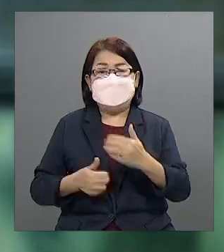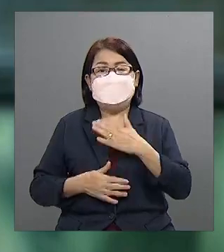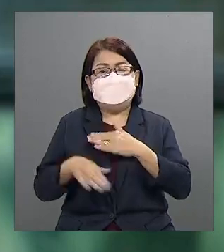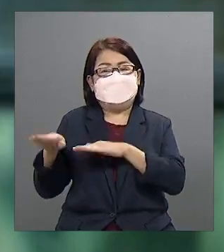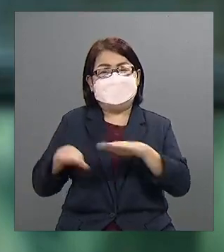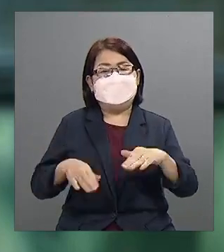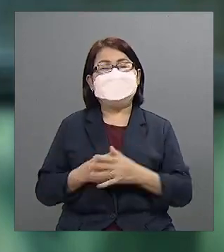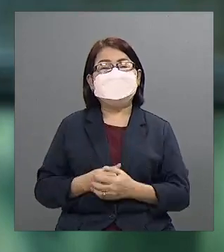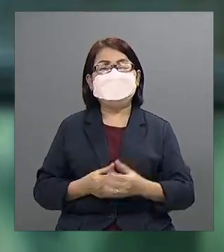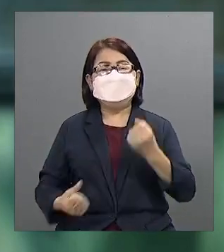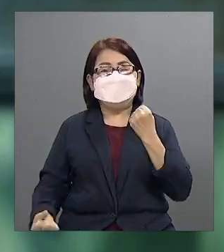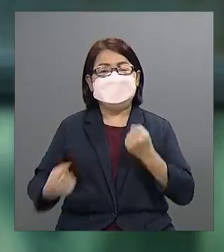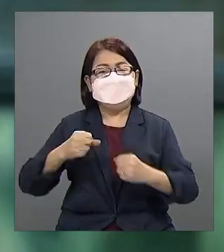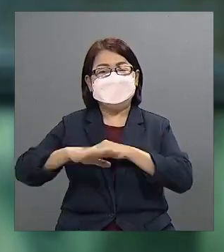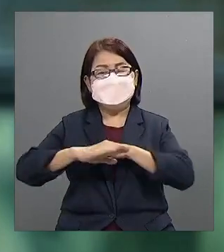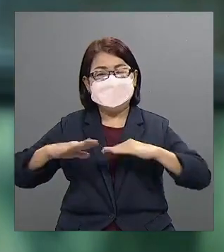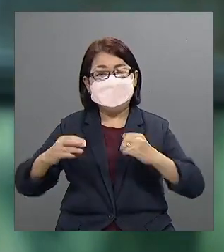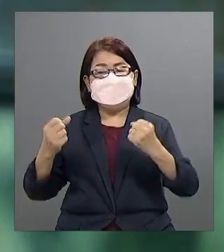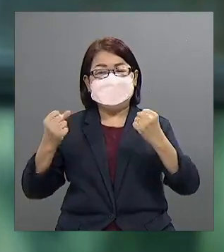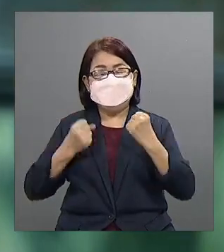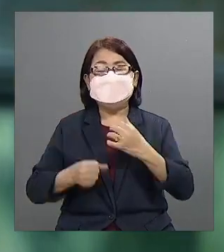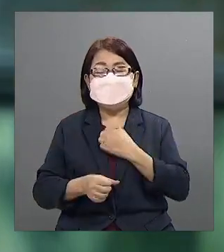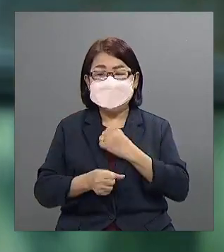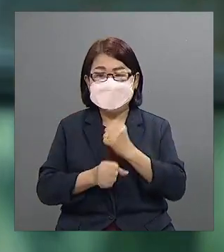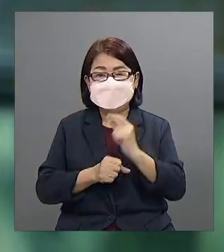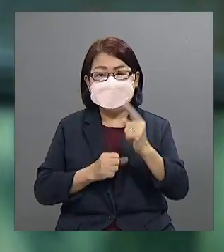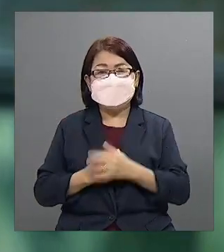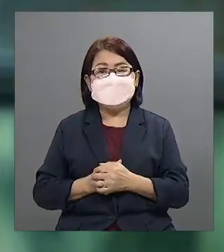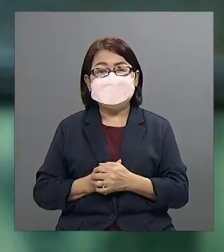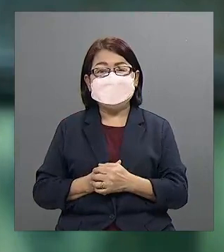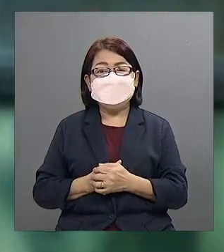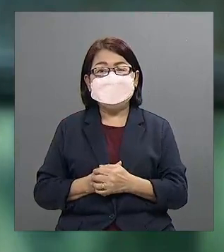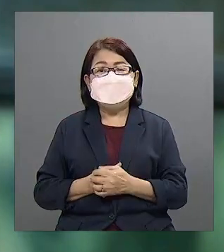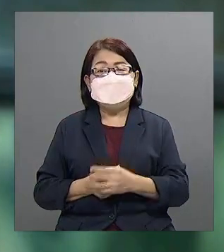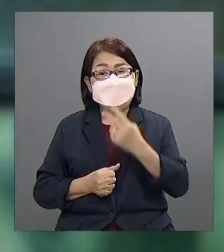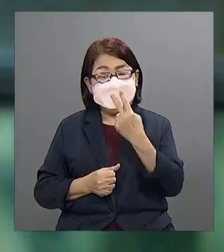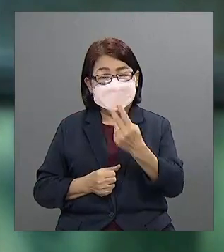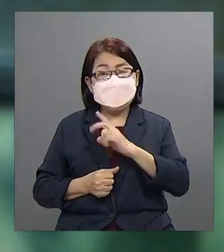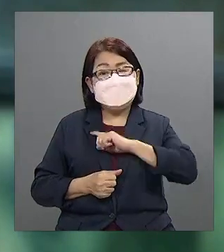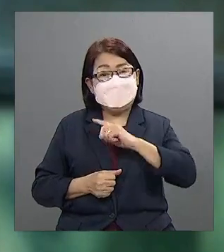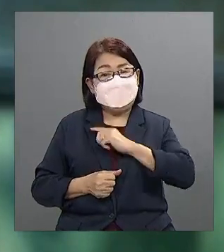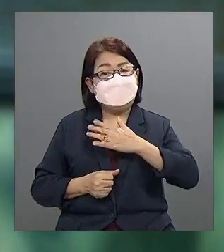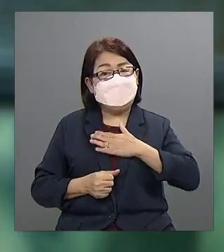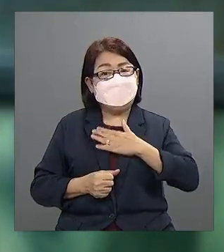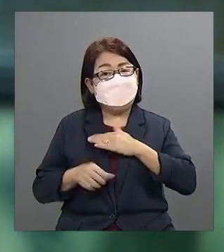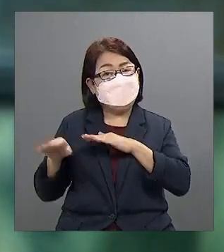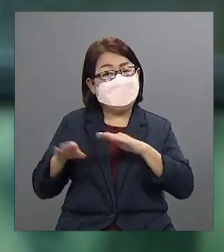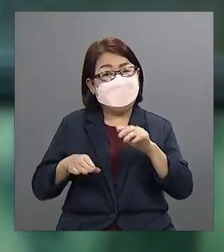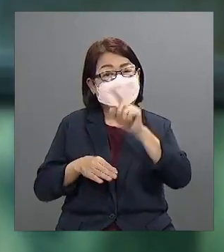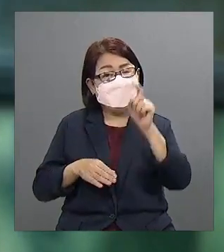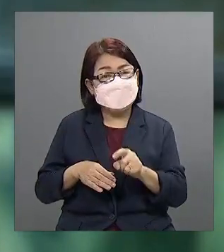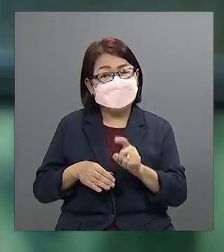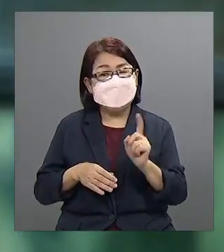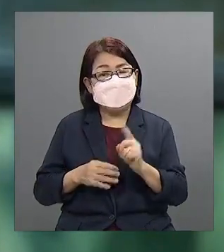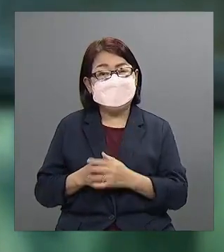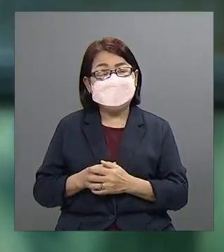แข็งแรงคุณหมอเราสามารถที่จะดูหรือว่าเช็คความพร้อมของร่างกายของเราได้อย่างไรบ้างคะว่าตอนนี้เราพร้อมที่จะ